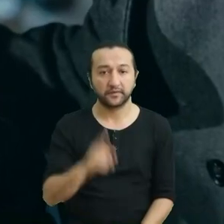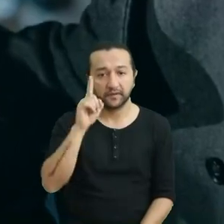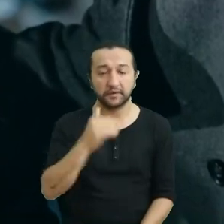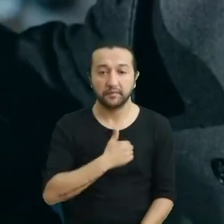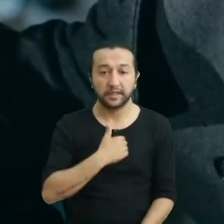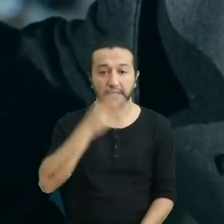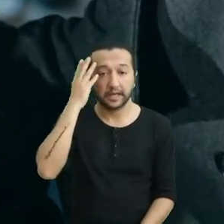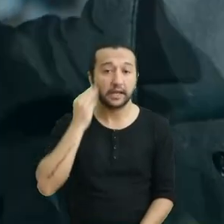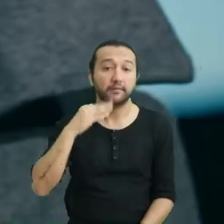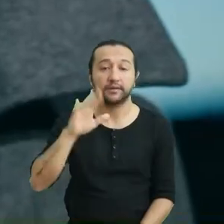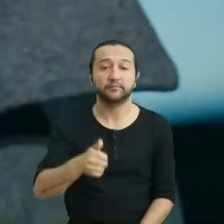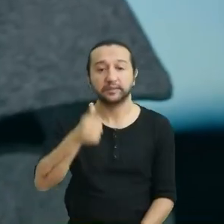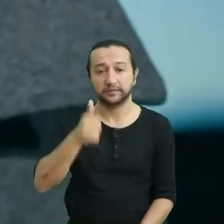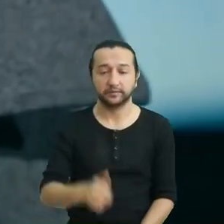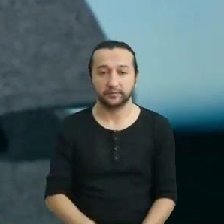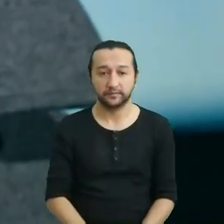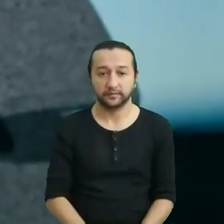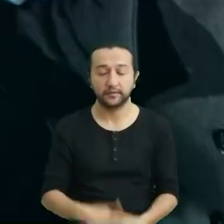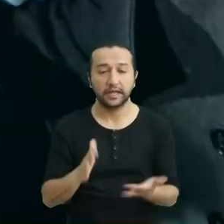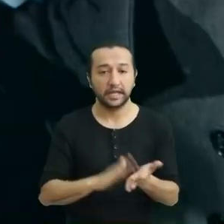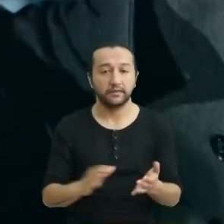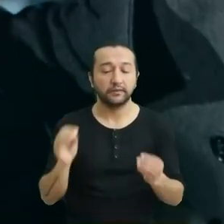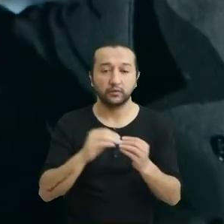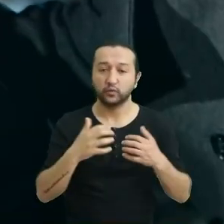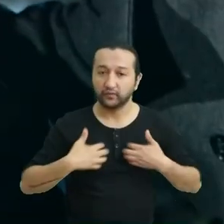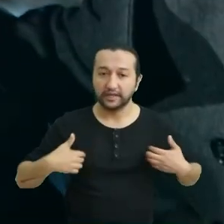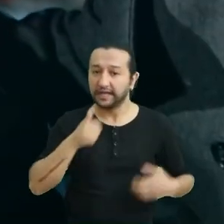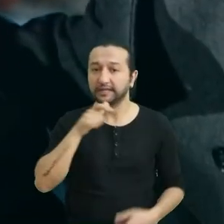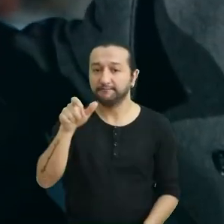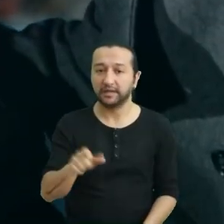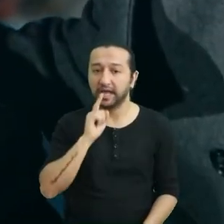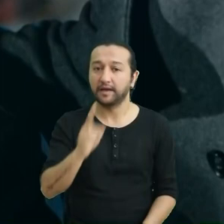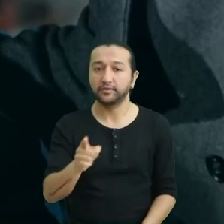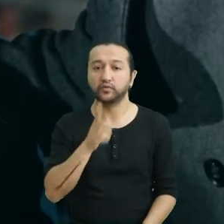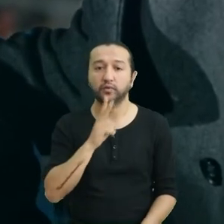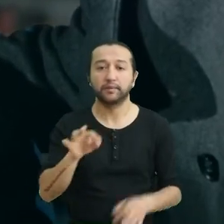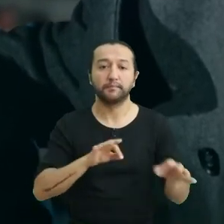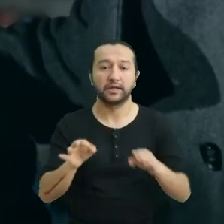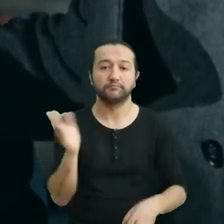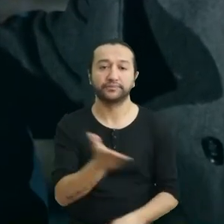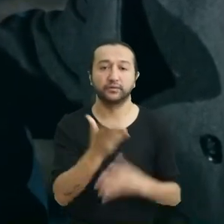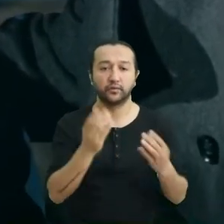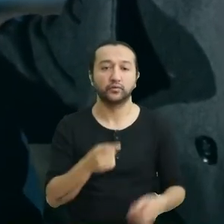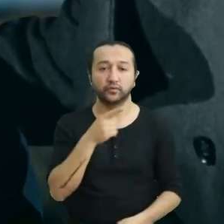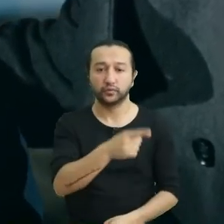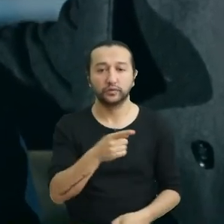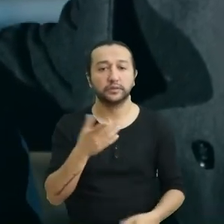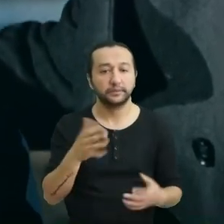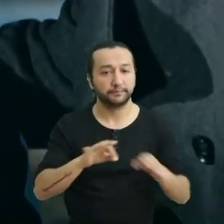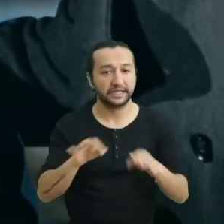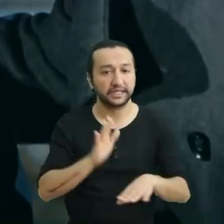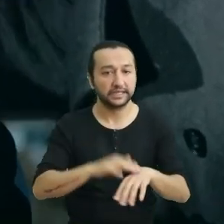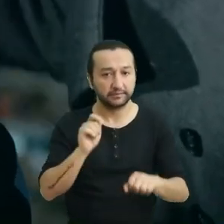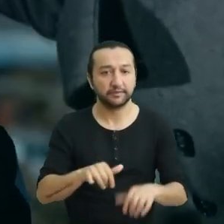Vallahi ben de anlamadım Asaf Başkan. En güvendiğim adamımı gönderdim. Son anda tezgaha geldik. Yoksa her şey kafamda kurduğum